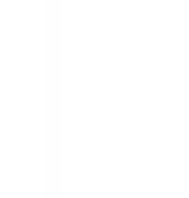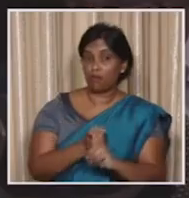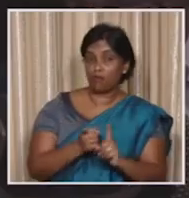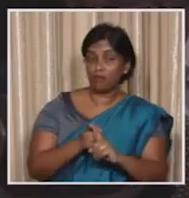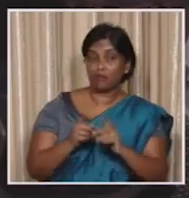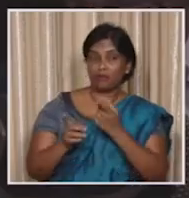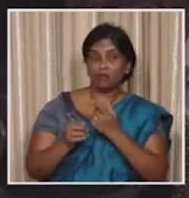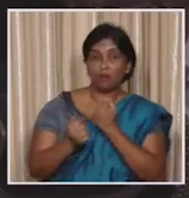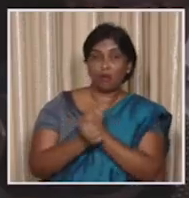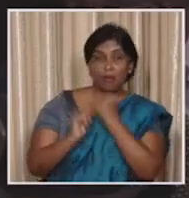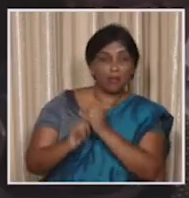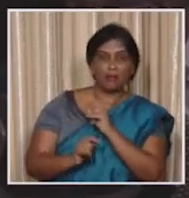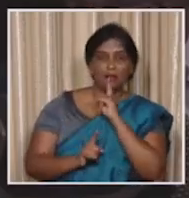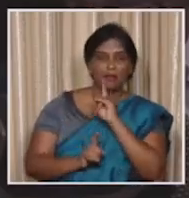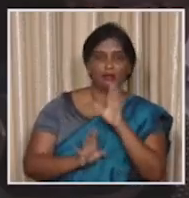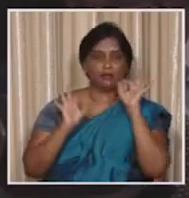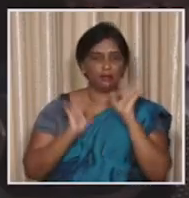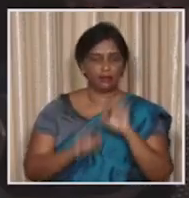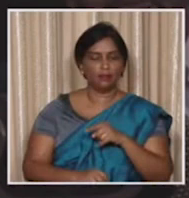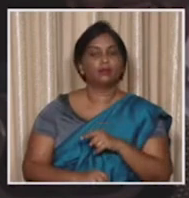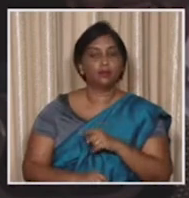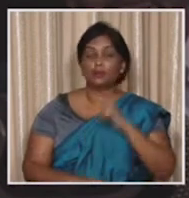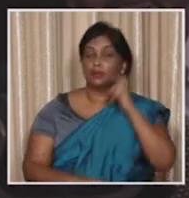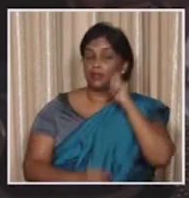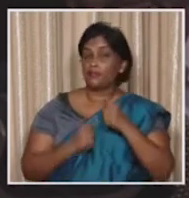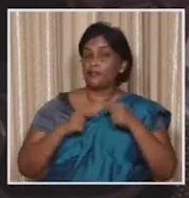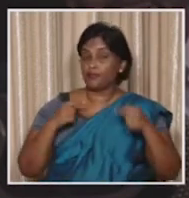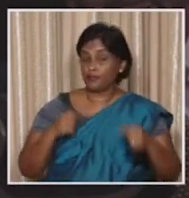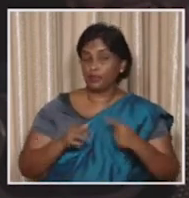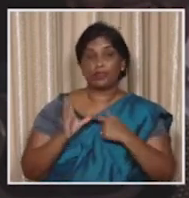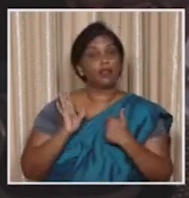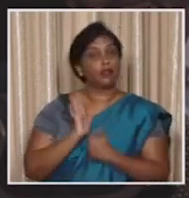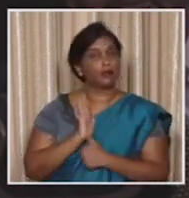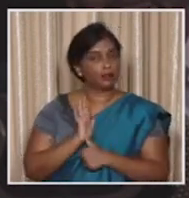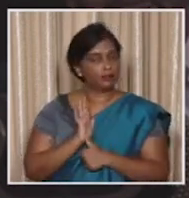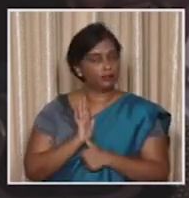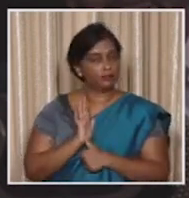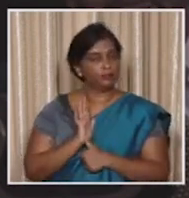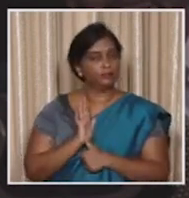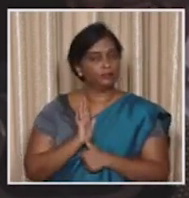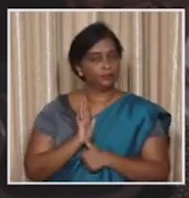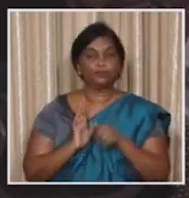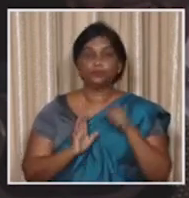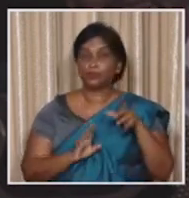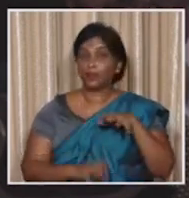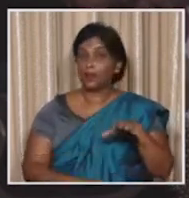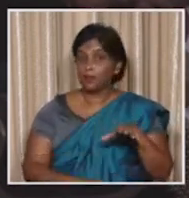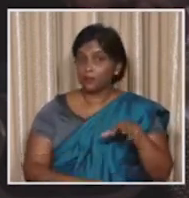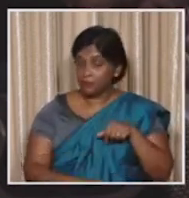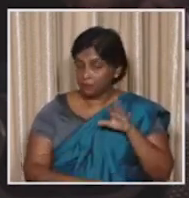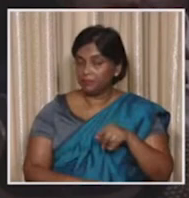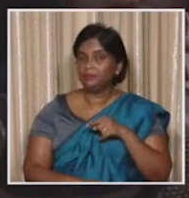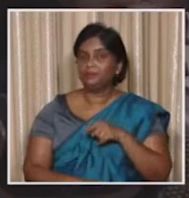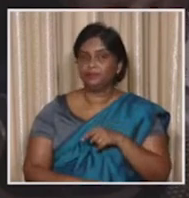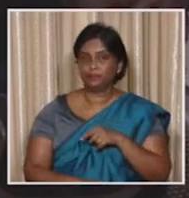மறைப்பதற்காக பயங்கரவாத தடைச்சட்டத்தை தாங்கள் சாதாரணமாக பொதுமக்களுக்கு எதிராக பயன்படுத்த மாட்டோம் என்று சர்வதேச மொத்திற்கு கொடுத்த வாக்குறுதிகளை மீறி